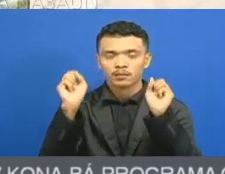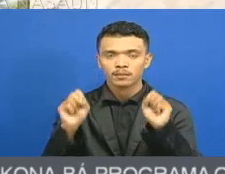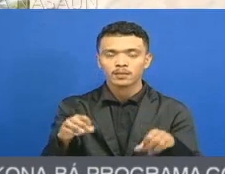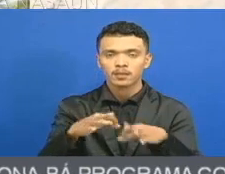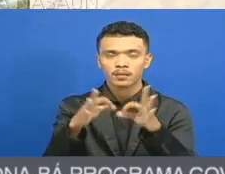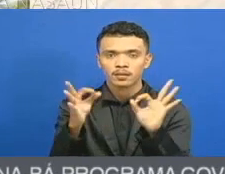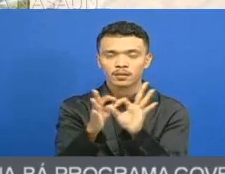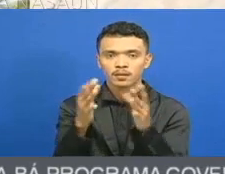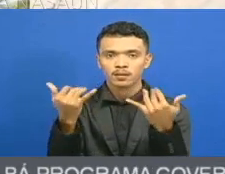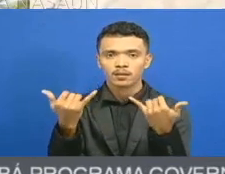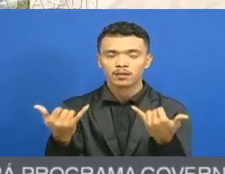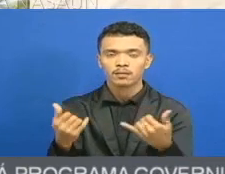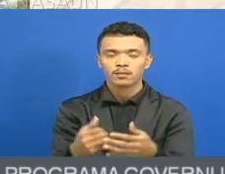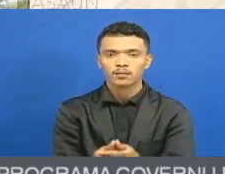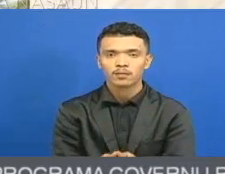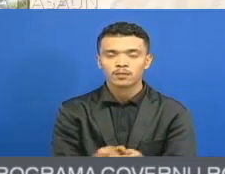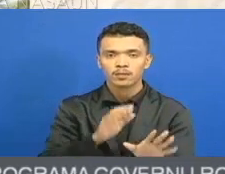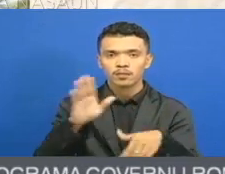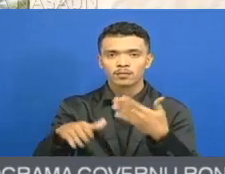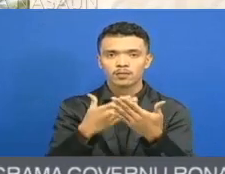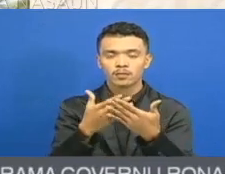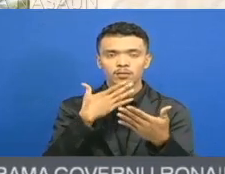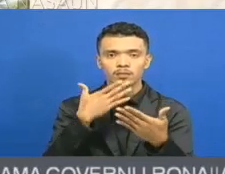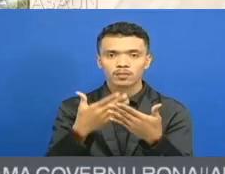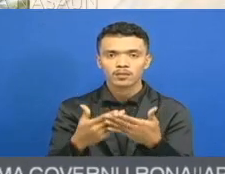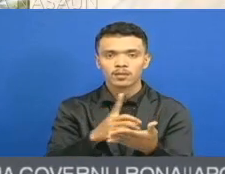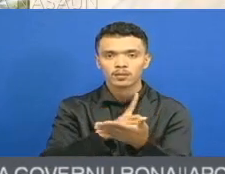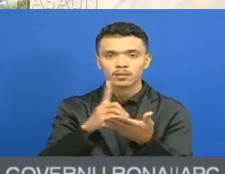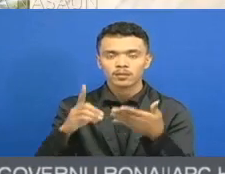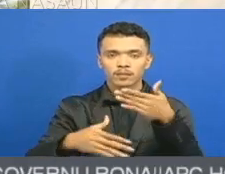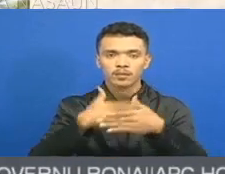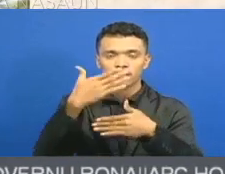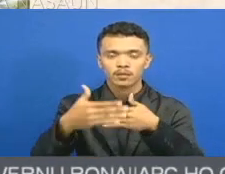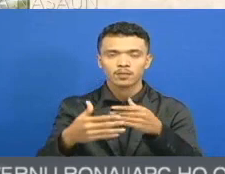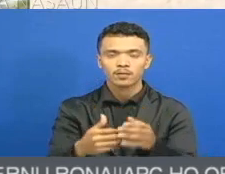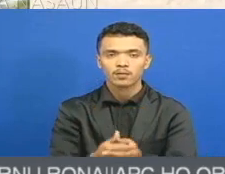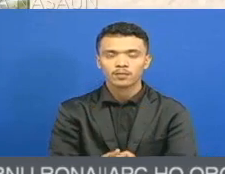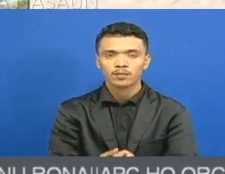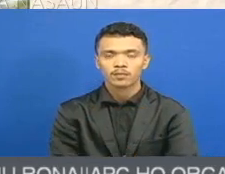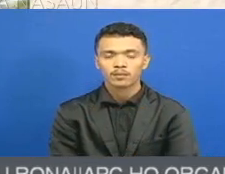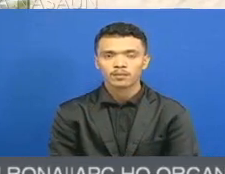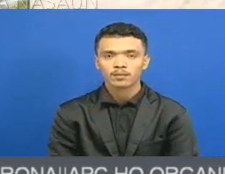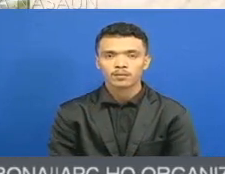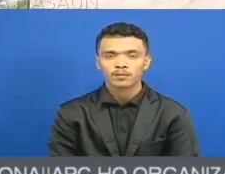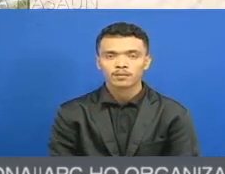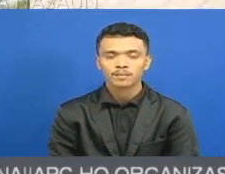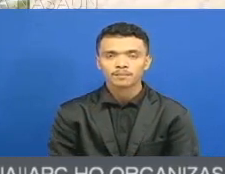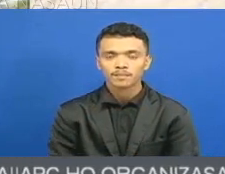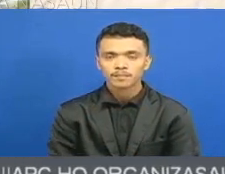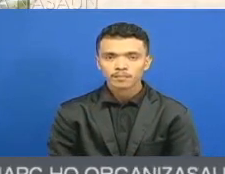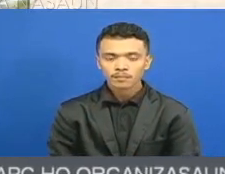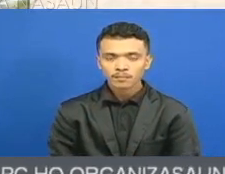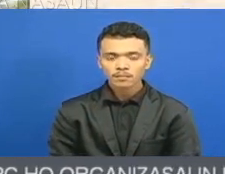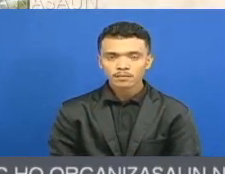ahora sini sudah bersama waktu itu dia kira nih be semana bilang sana mak tuh entrega pak yang nih kan dia itu sih sembarang pak atir